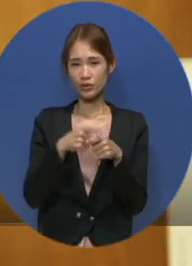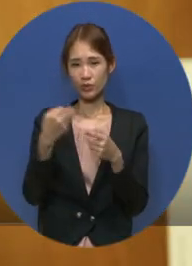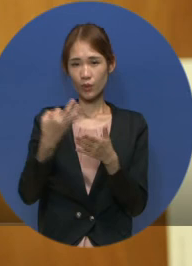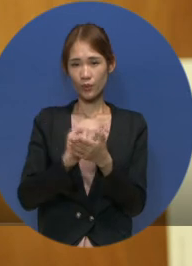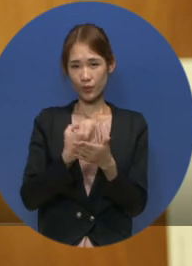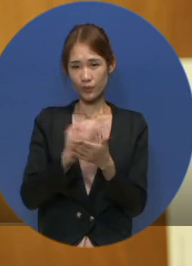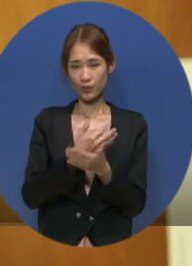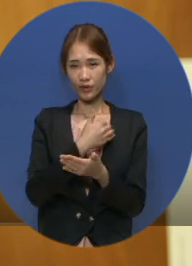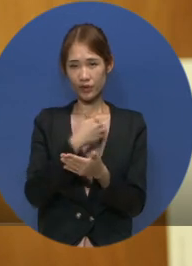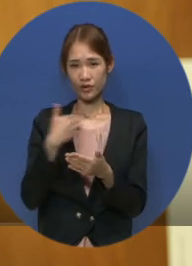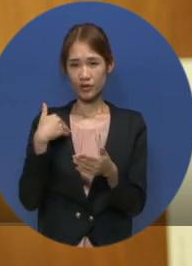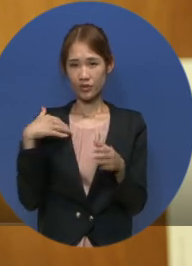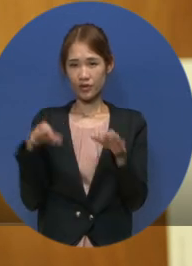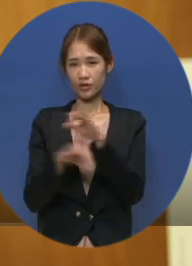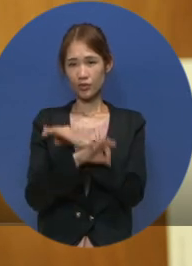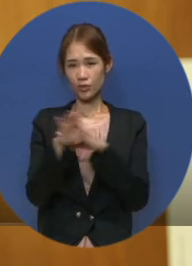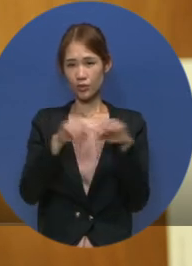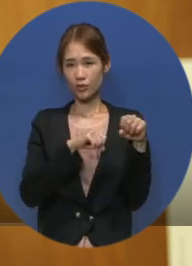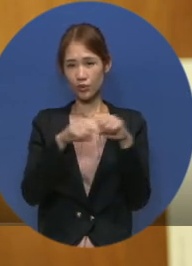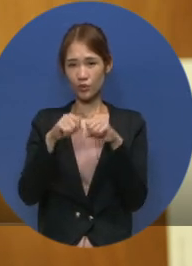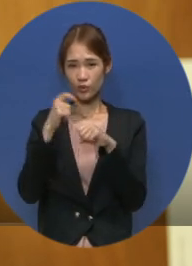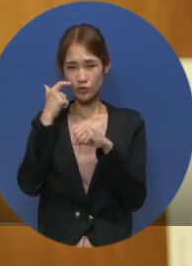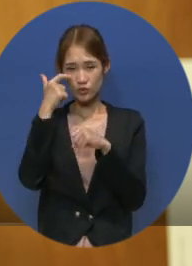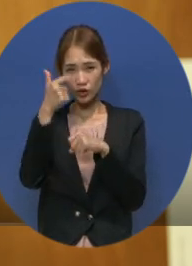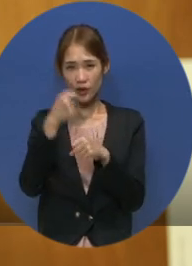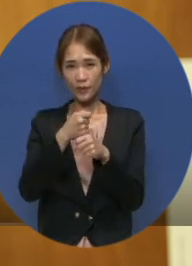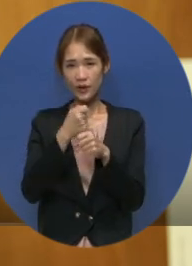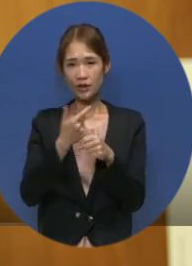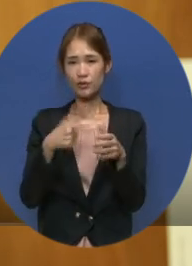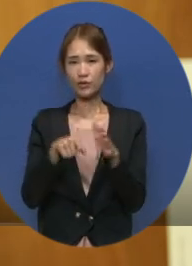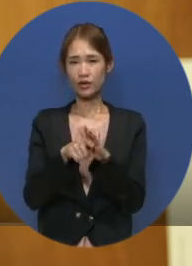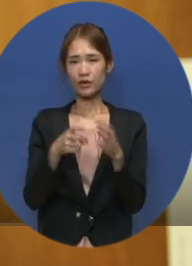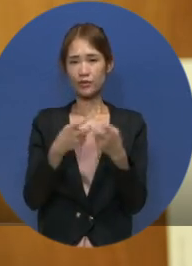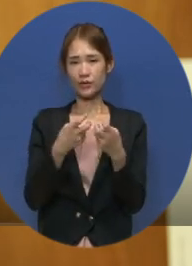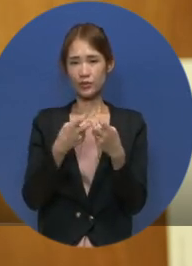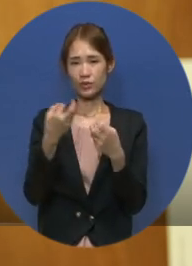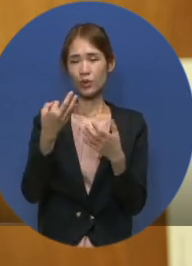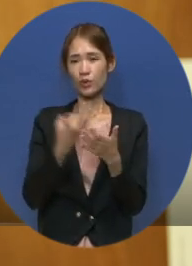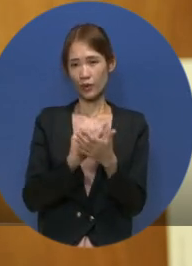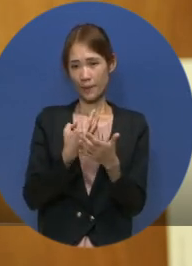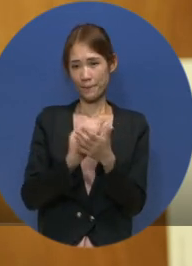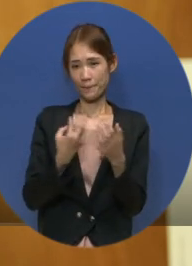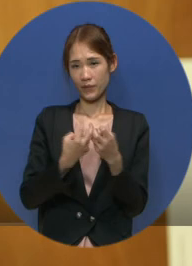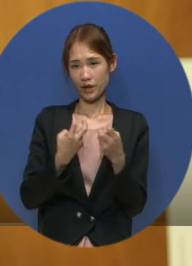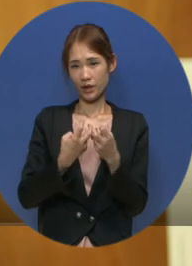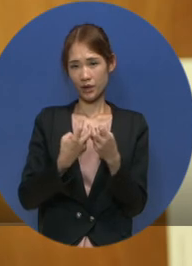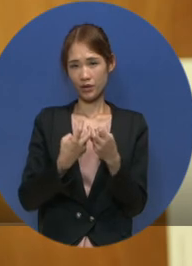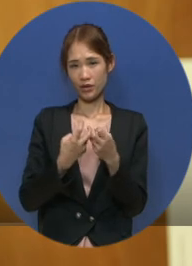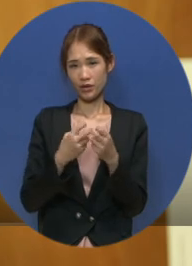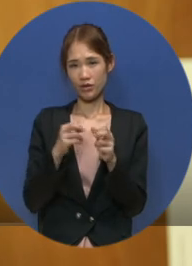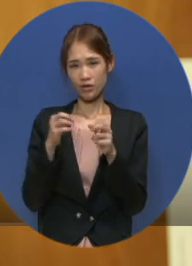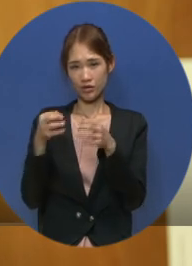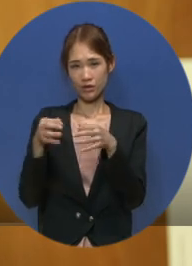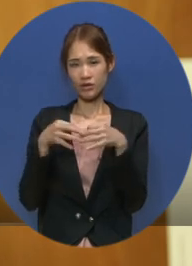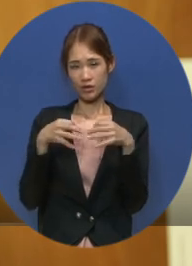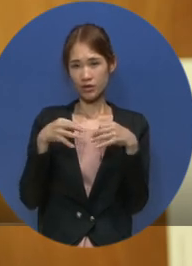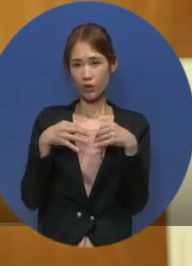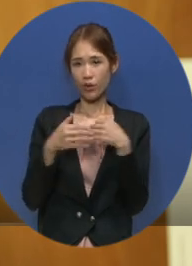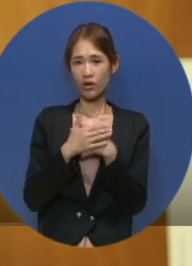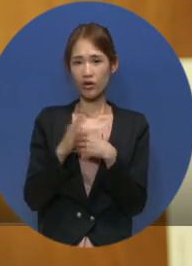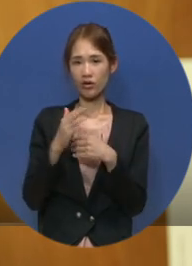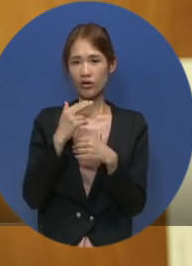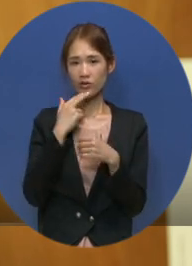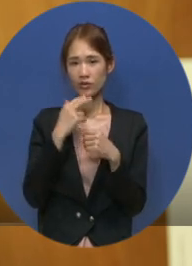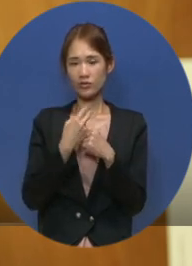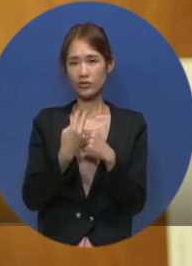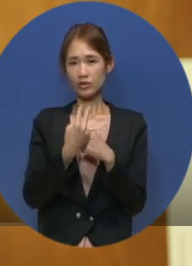벌면서 당당하게 경제 활동을 하면서 지속 가능하게 할 수 있는 방법은 돈을 버는 방법이라고 생각을 했어요. 기부를 받아서는